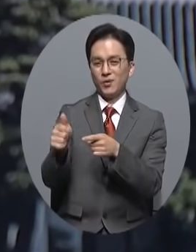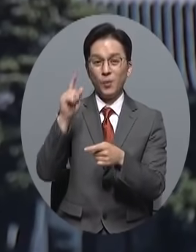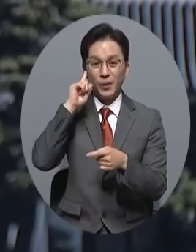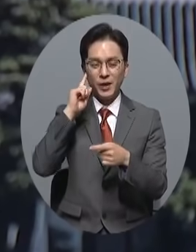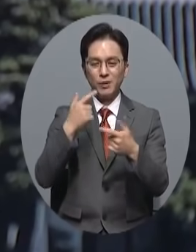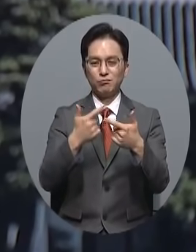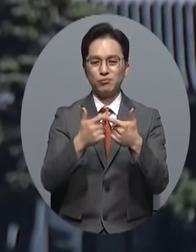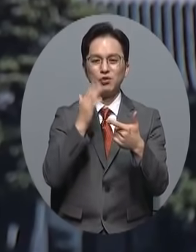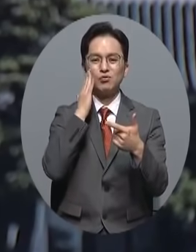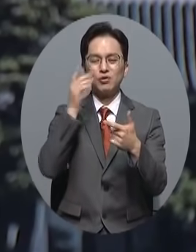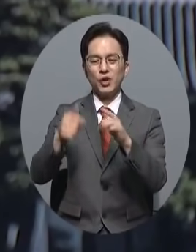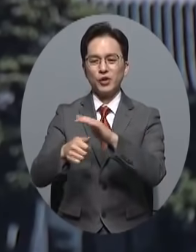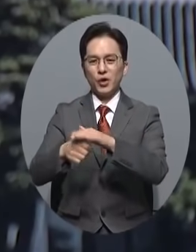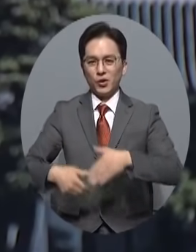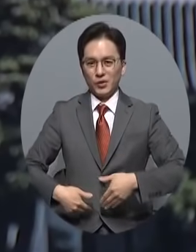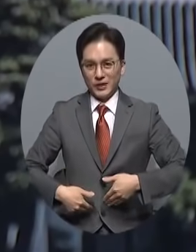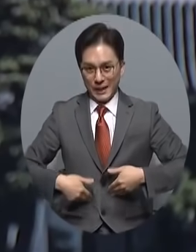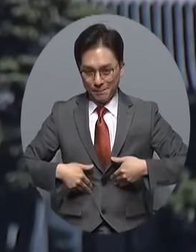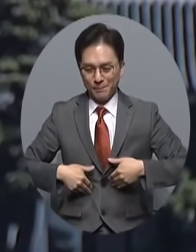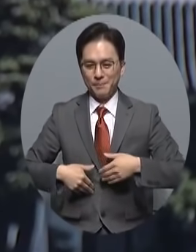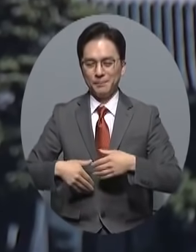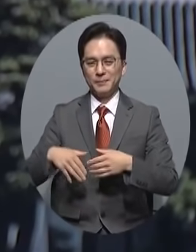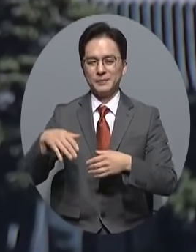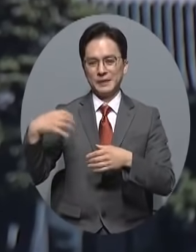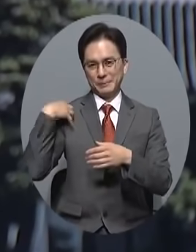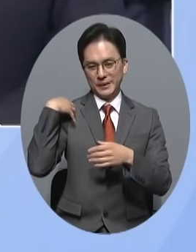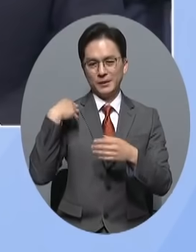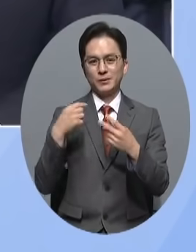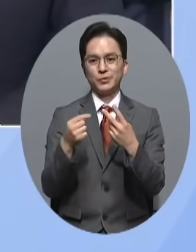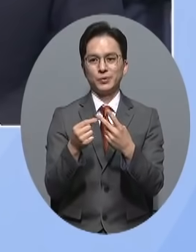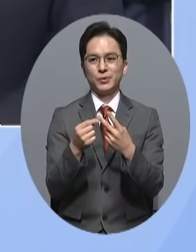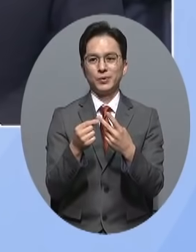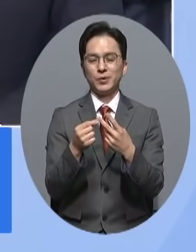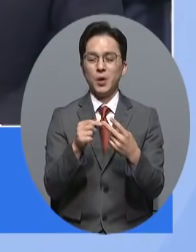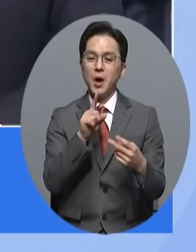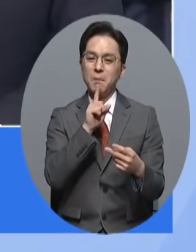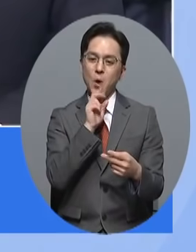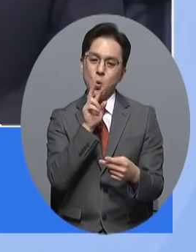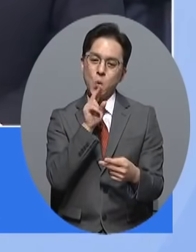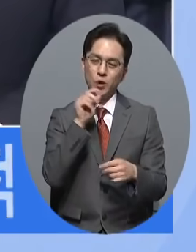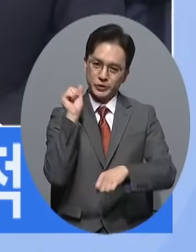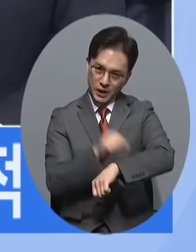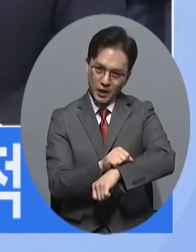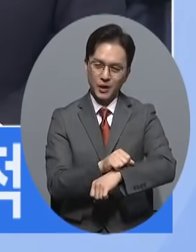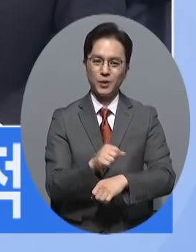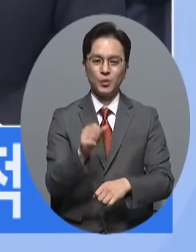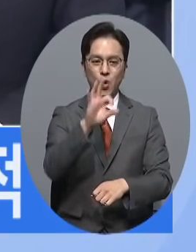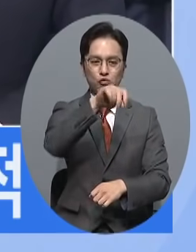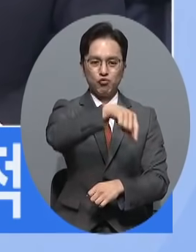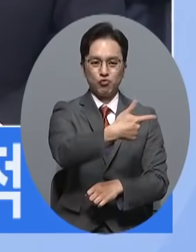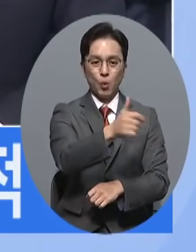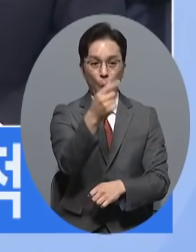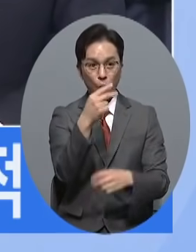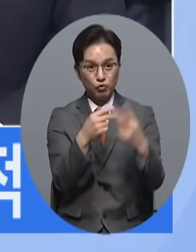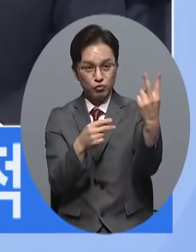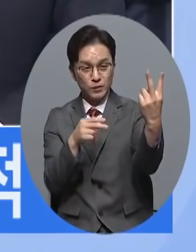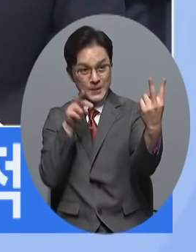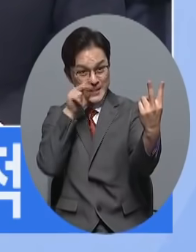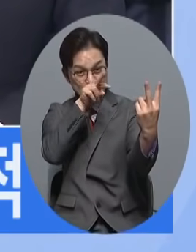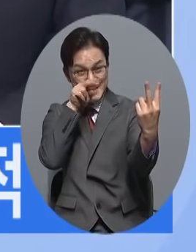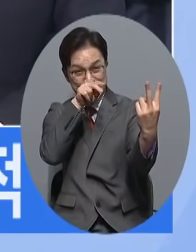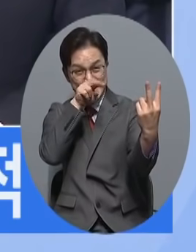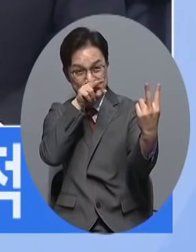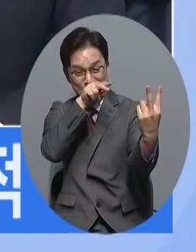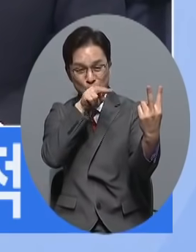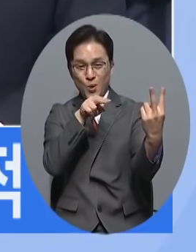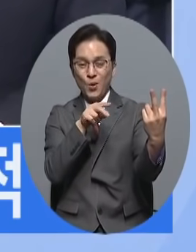토론을 상당히 이게 홍준표 후보하고 그다음에 이제 윤석열 후보에게 대해서 상당히 맹렬하게 그 자기의 정체성을